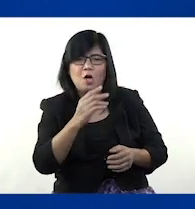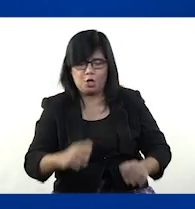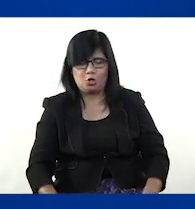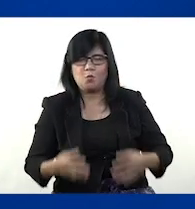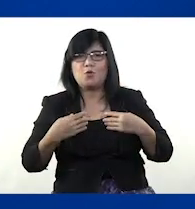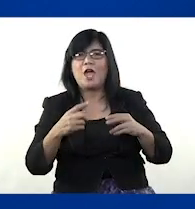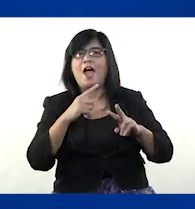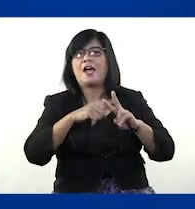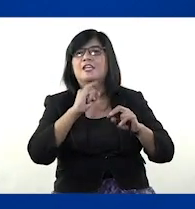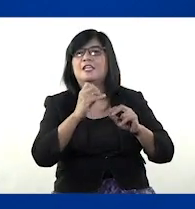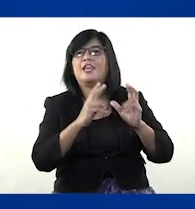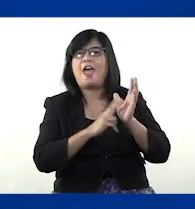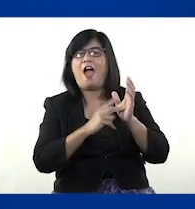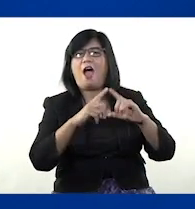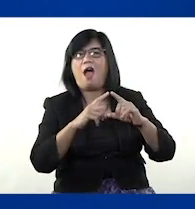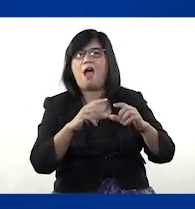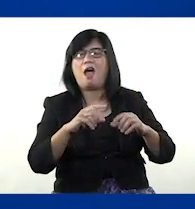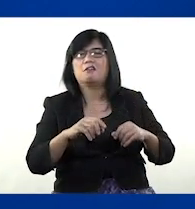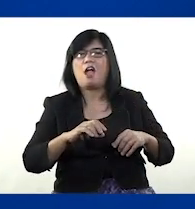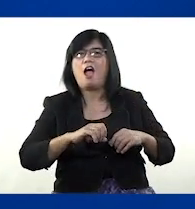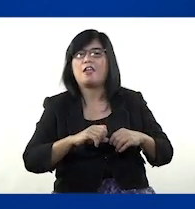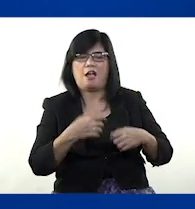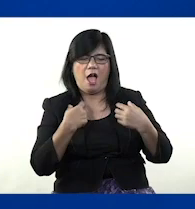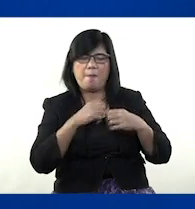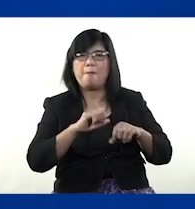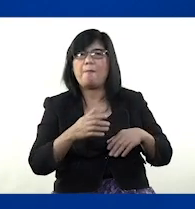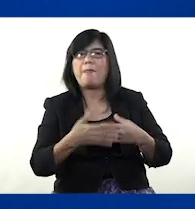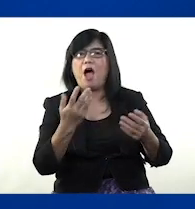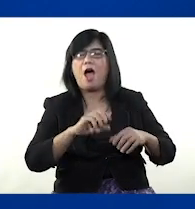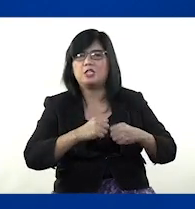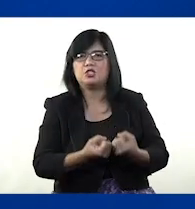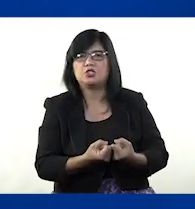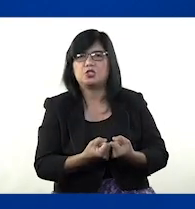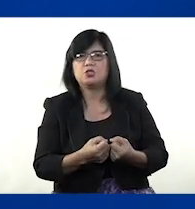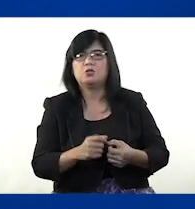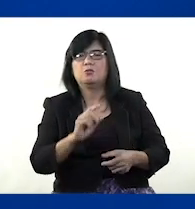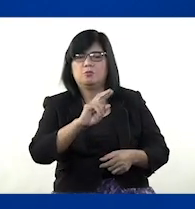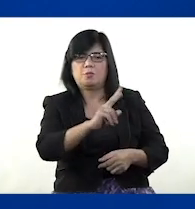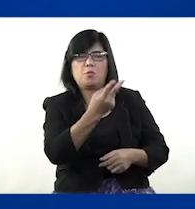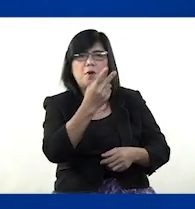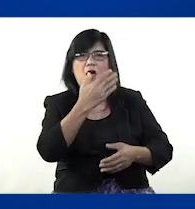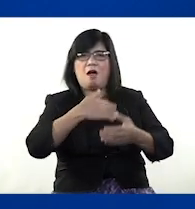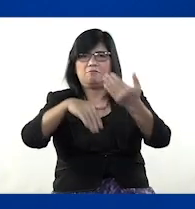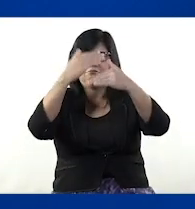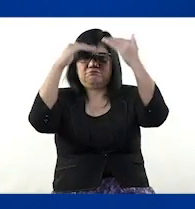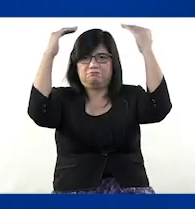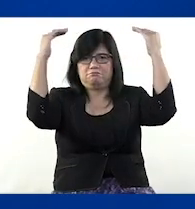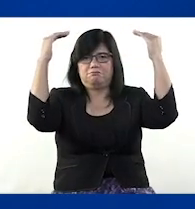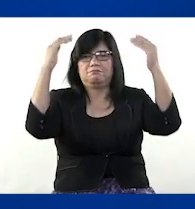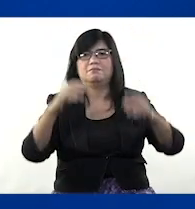serupa dengan tubuhnya mulia yang kedua kuasa untuk apa bukan hanya change or situationship